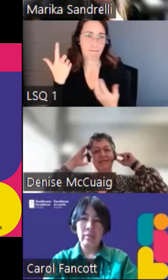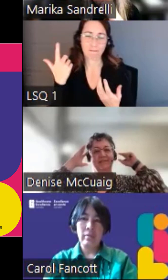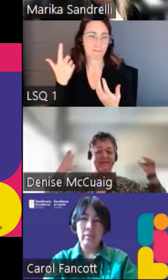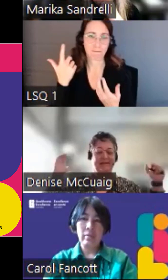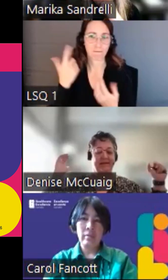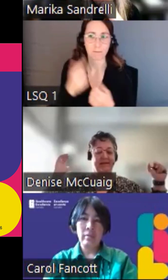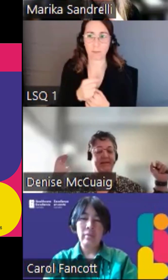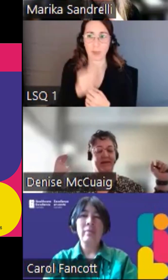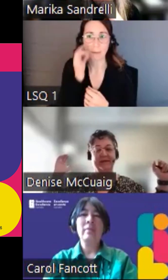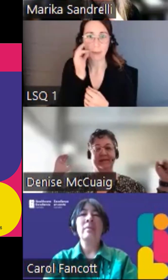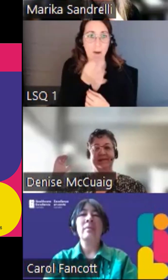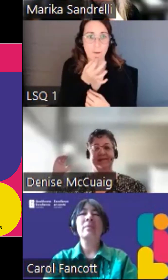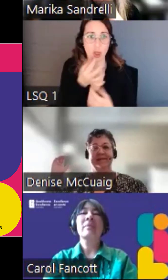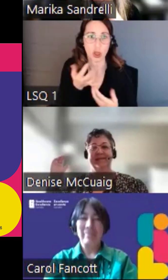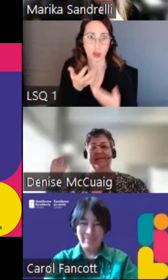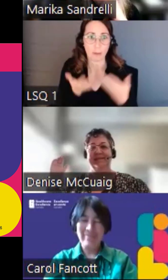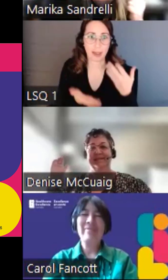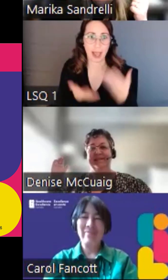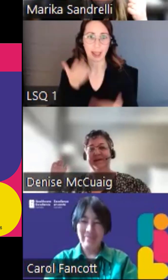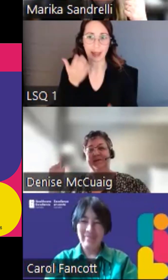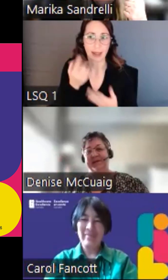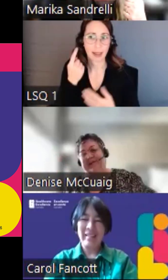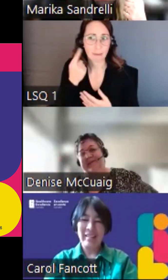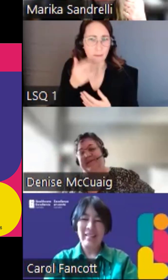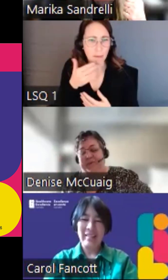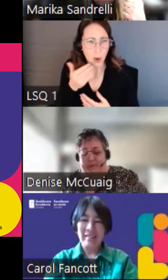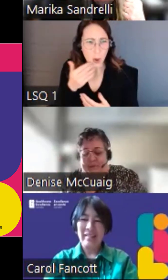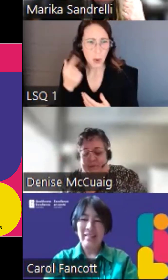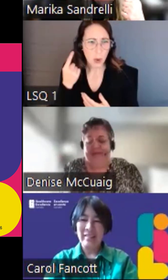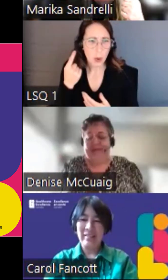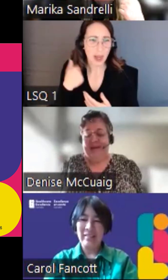C'est mieux, oui. Désolé.